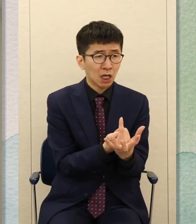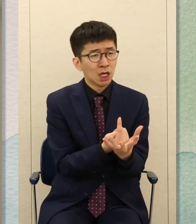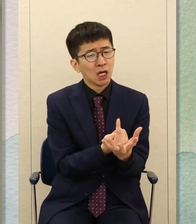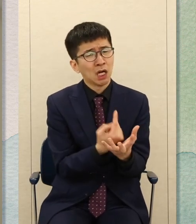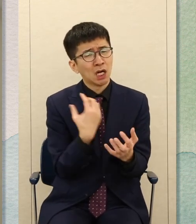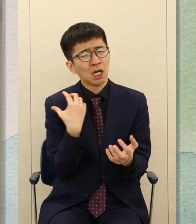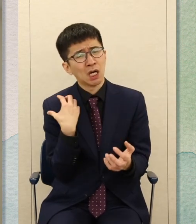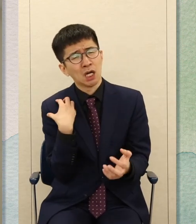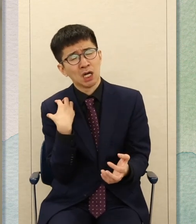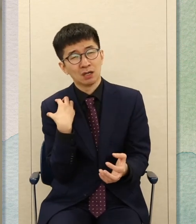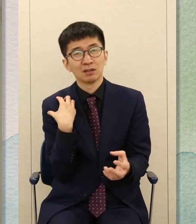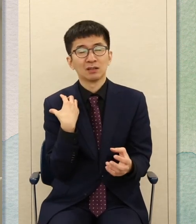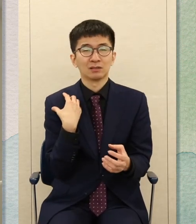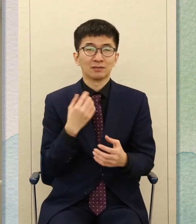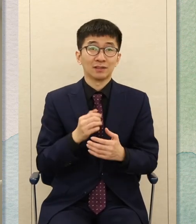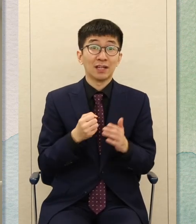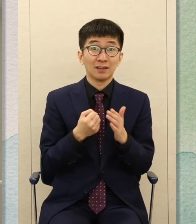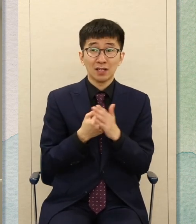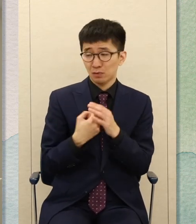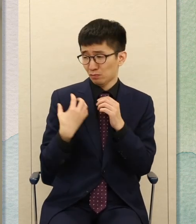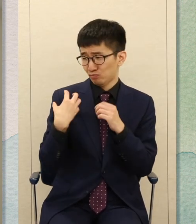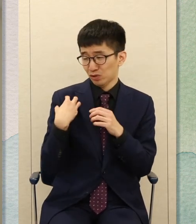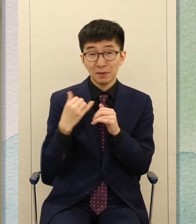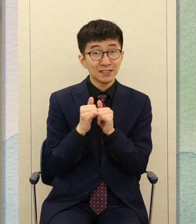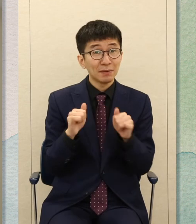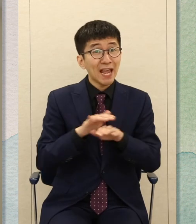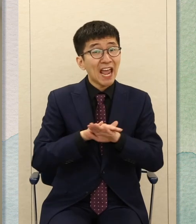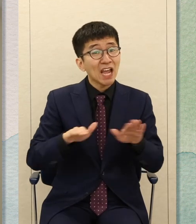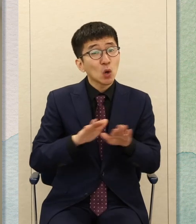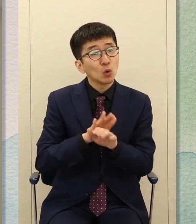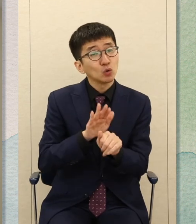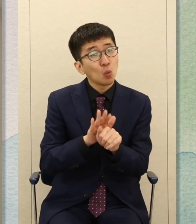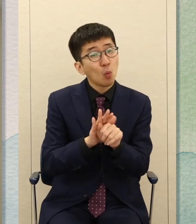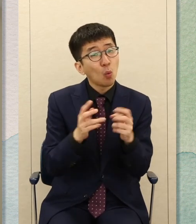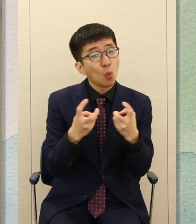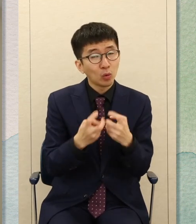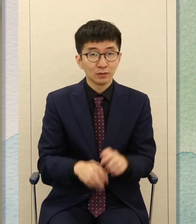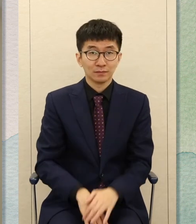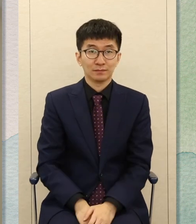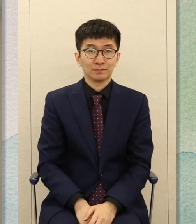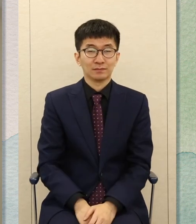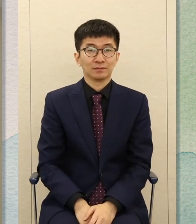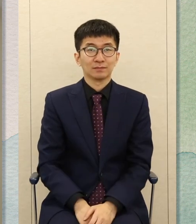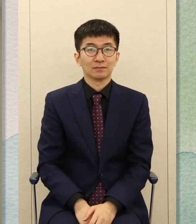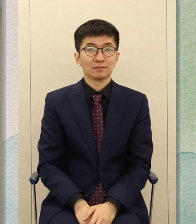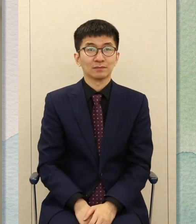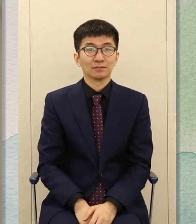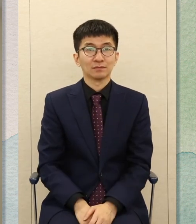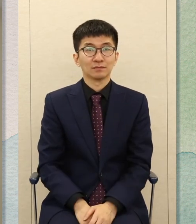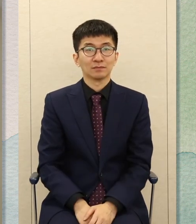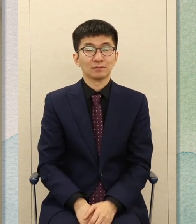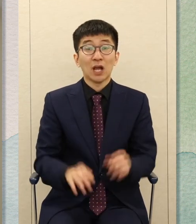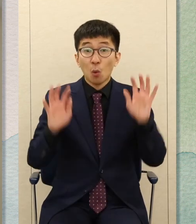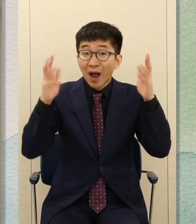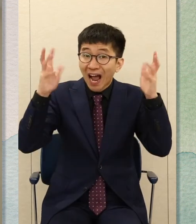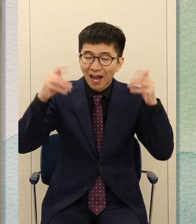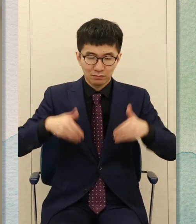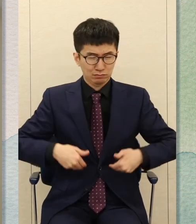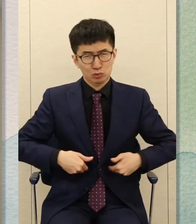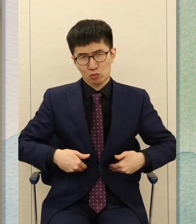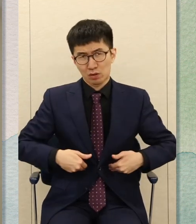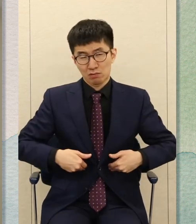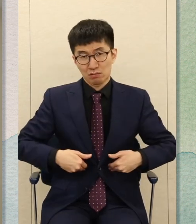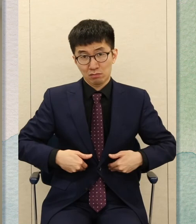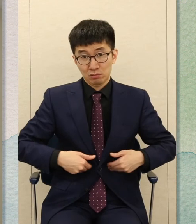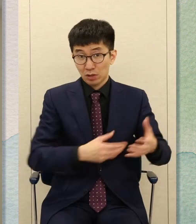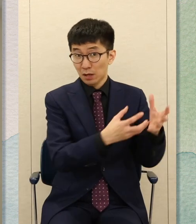다가올 듯해요. 이들에게 가장 필요한 것은 무엇일까요? 예, 환대겠죠, 당연히. 예, 기존 이제